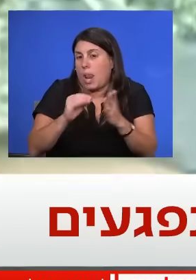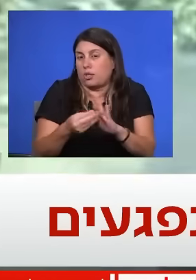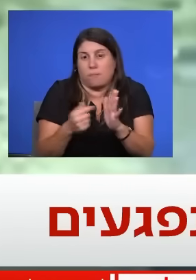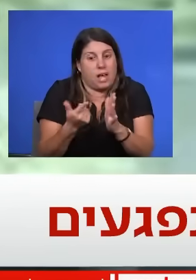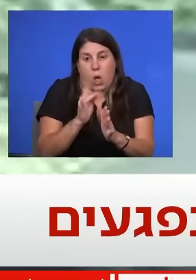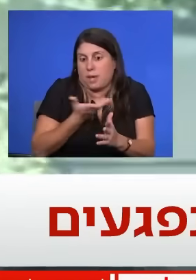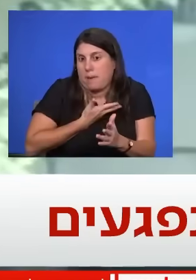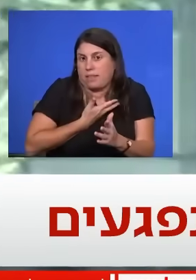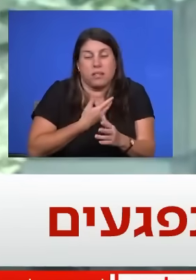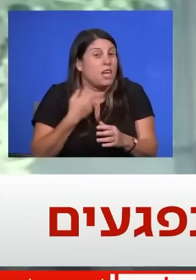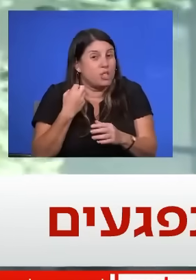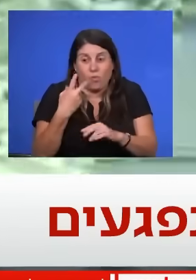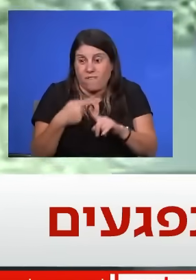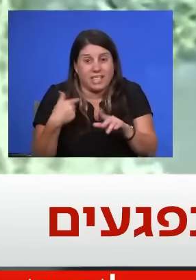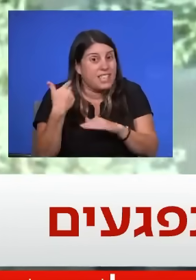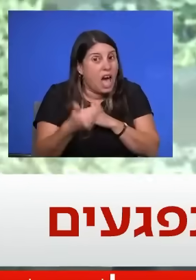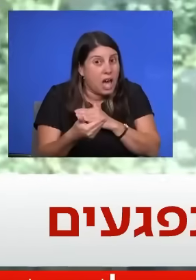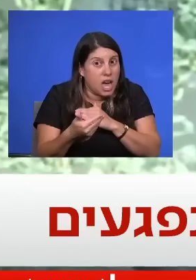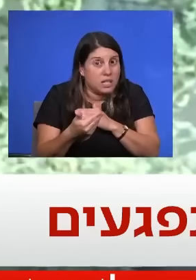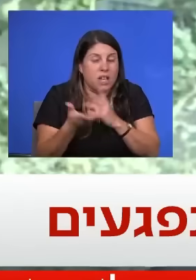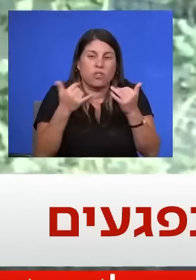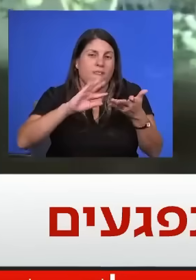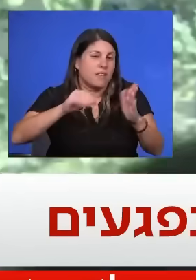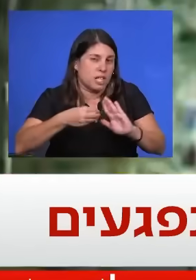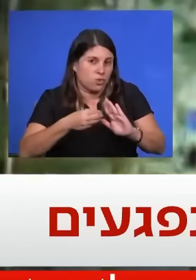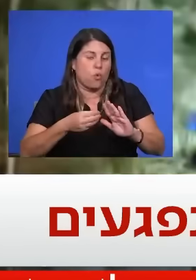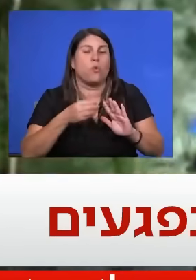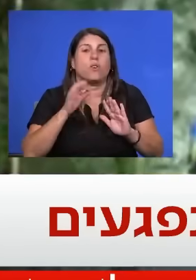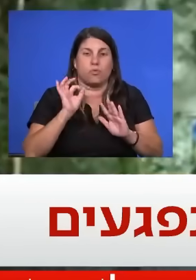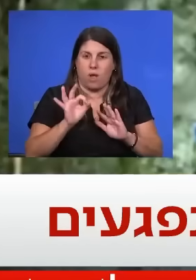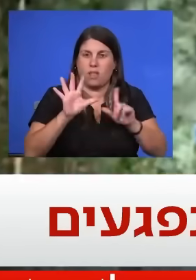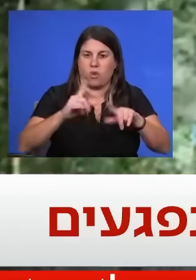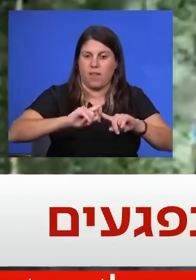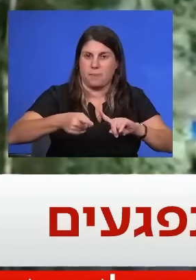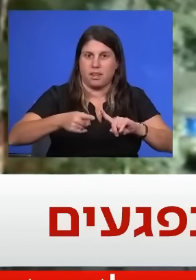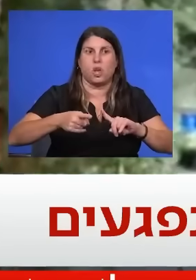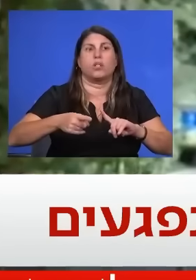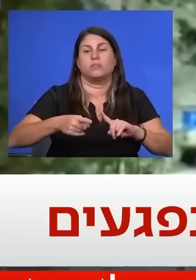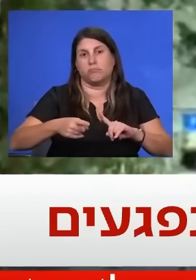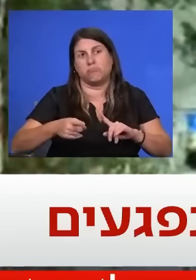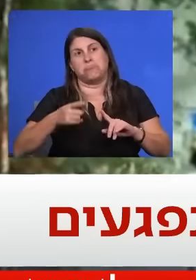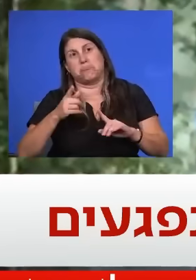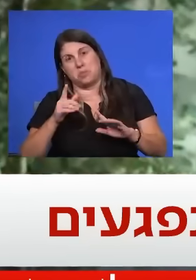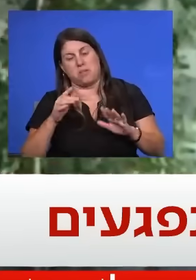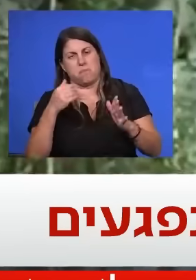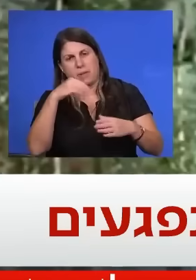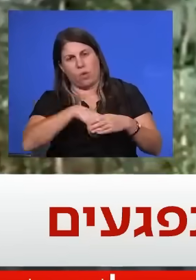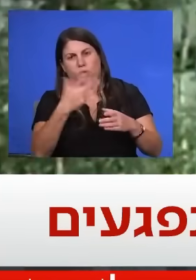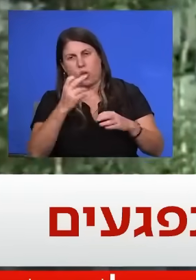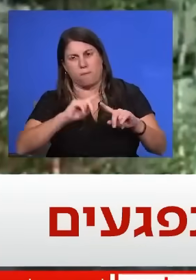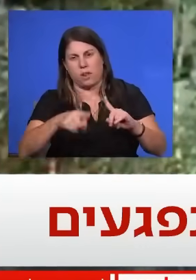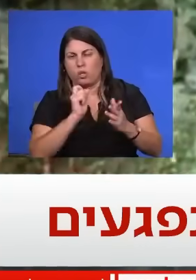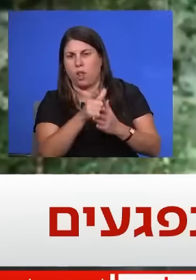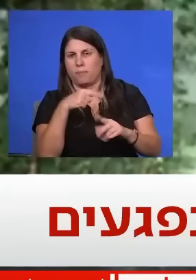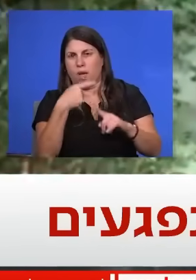וחצי אחרי, הגיע הוואוצ'ר כאן. הגיע הוואוצ'ר של 7 מיליון, מתוך אני מעריך בסביבות 30 מיליון שהוצאנו עד עכשיו. אני מקווה שזה